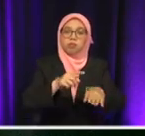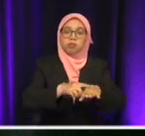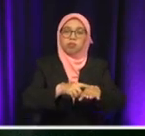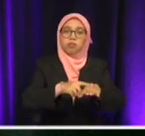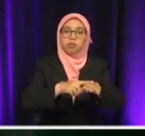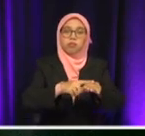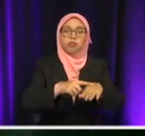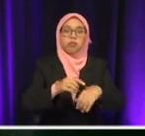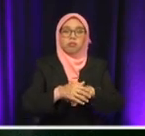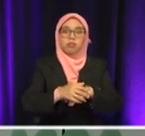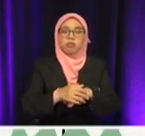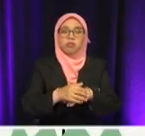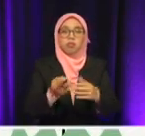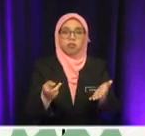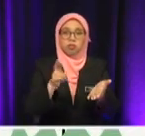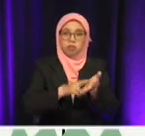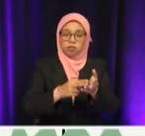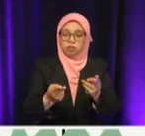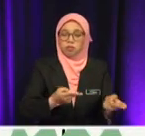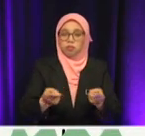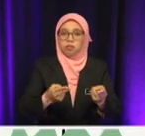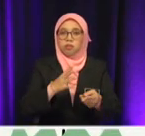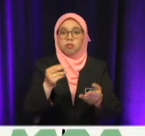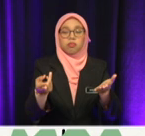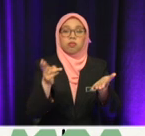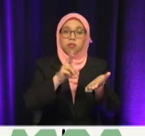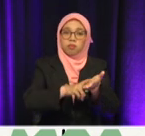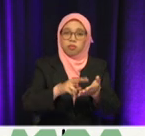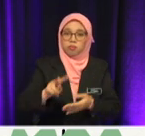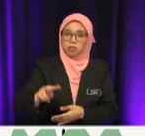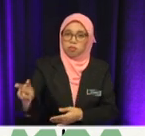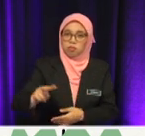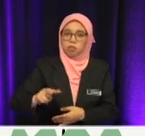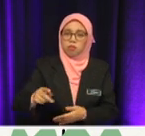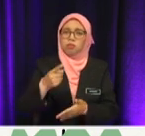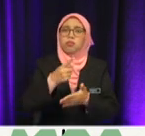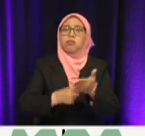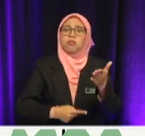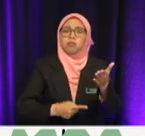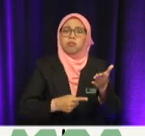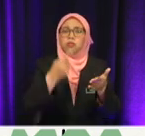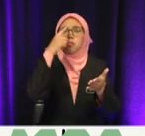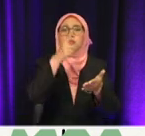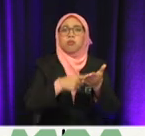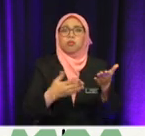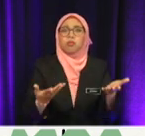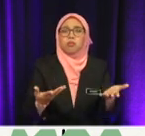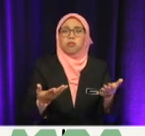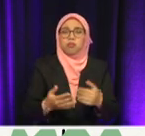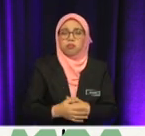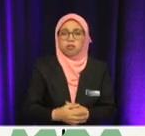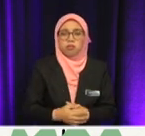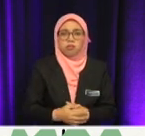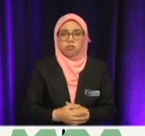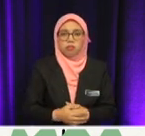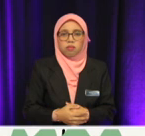rekod kanak-kanak. Jadi apa tujuan diciptakan rekod-rekod ni? Adakah untuk saja-saja, seronok-seronok, suka-suka, buang